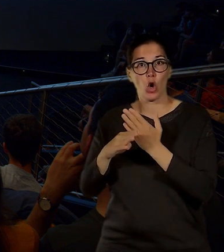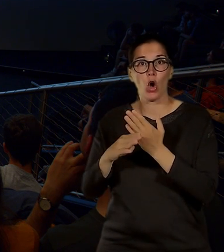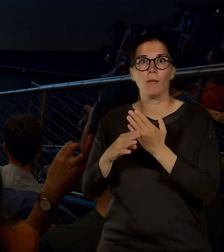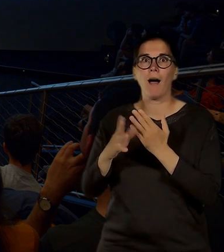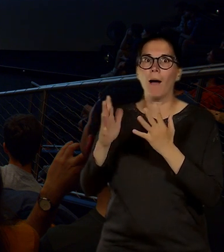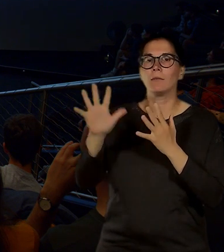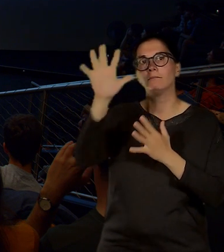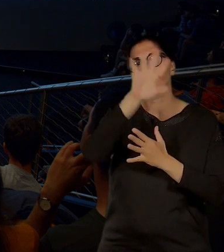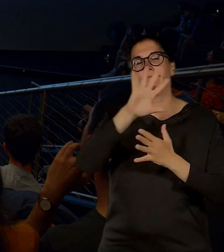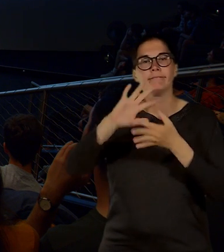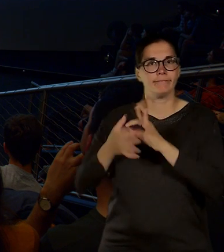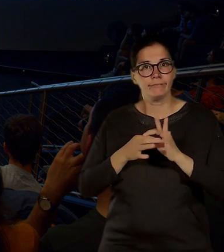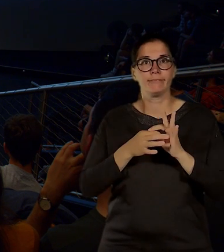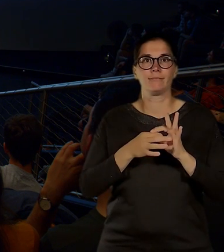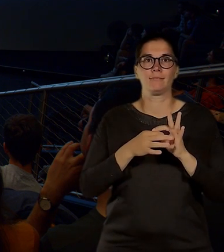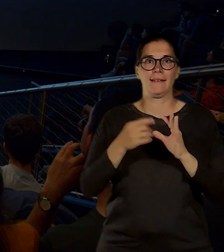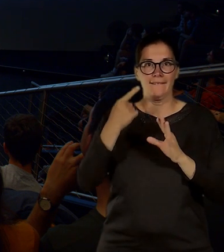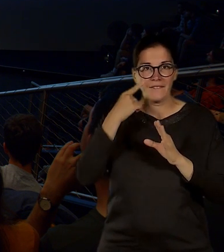věž. A